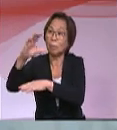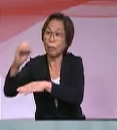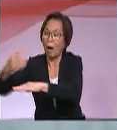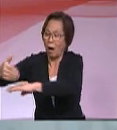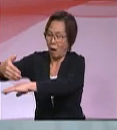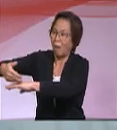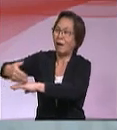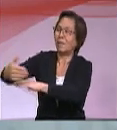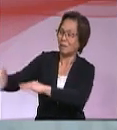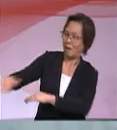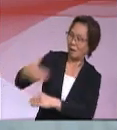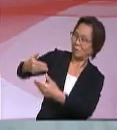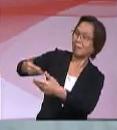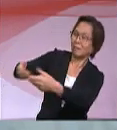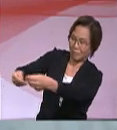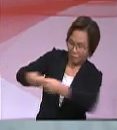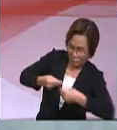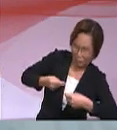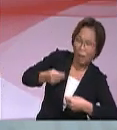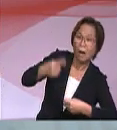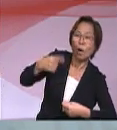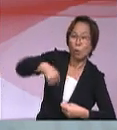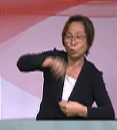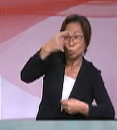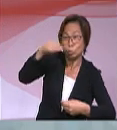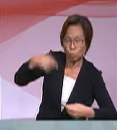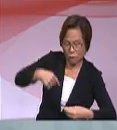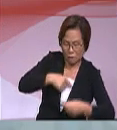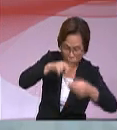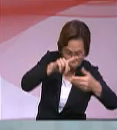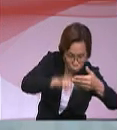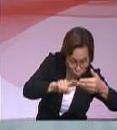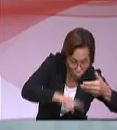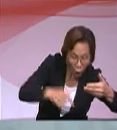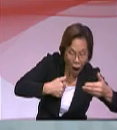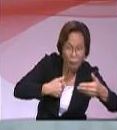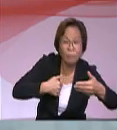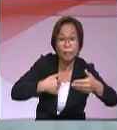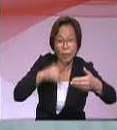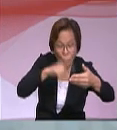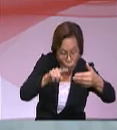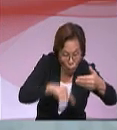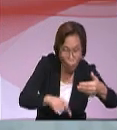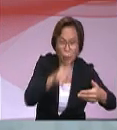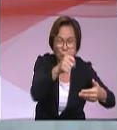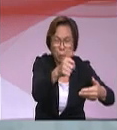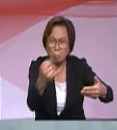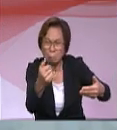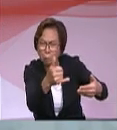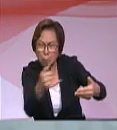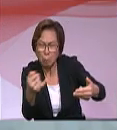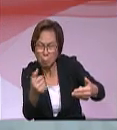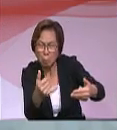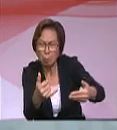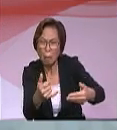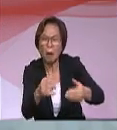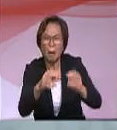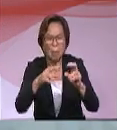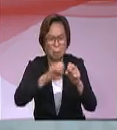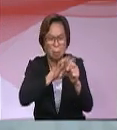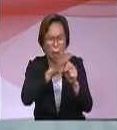tersebut untuk kita meneliti sama ada ada mutasi, kesan pada kes-kes yang